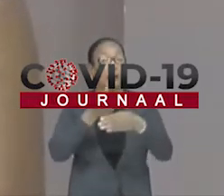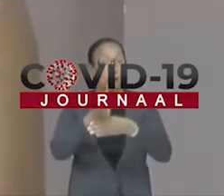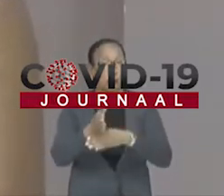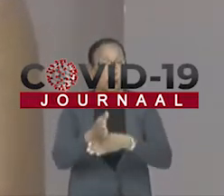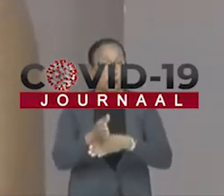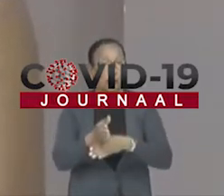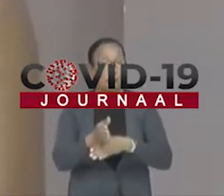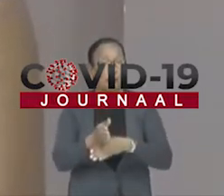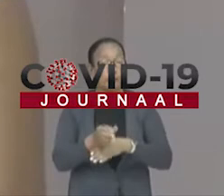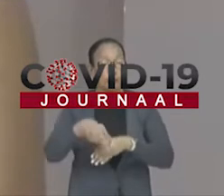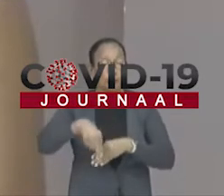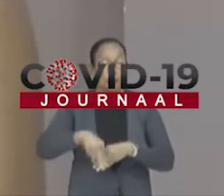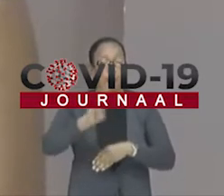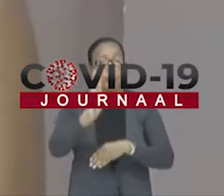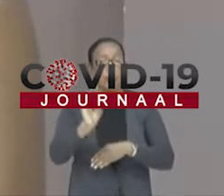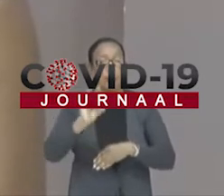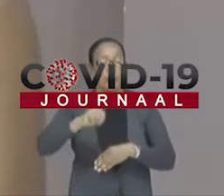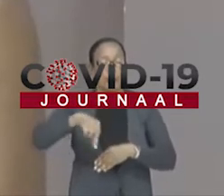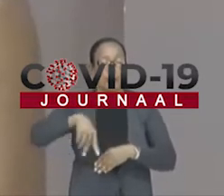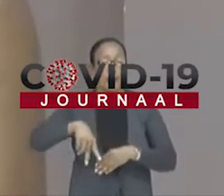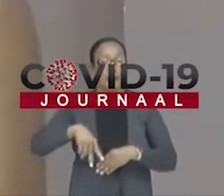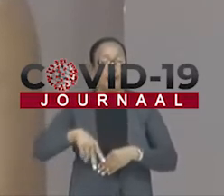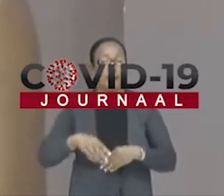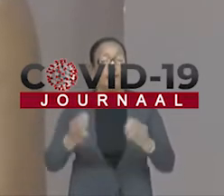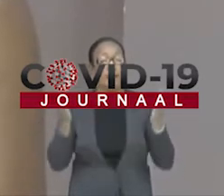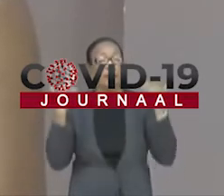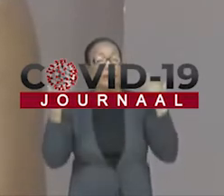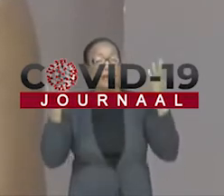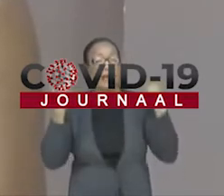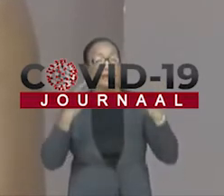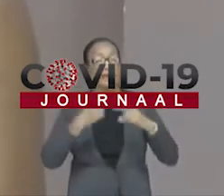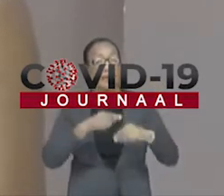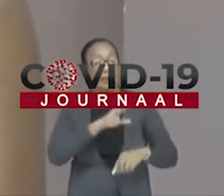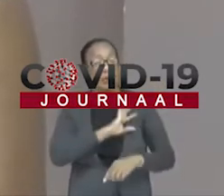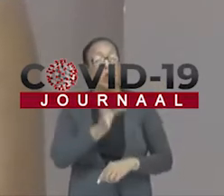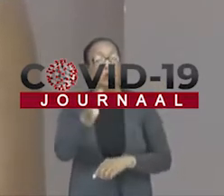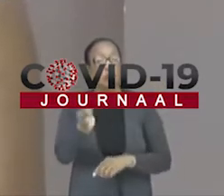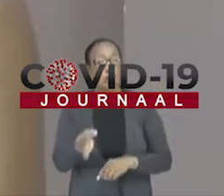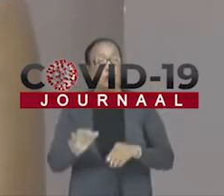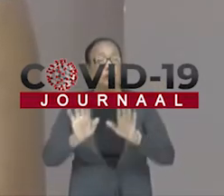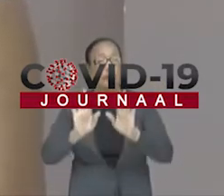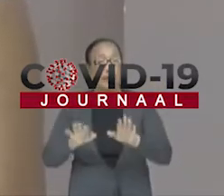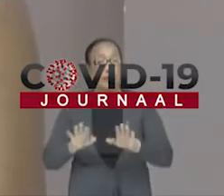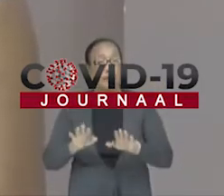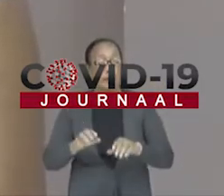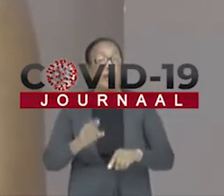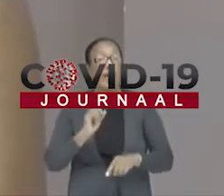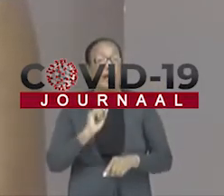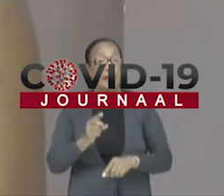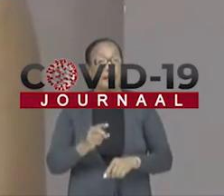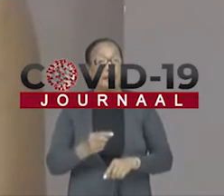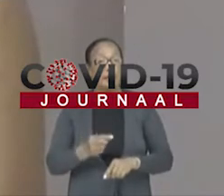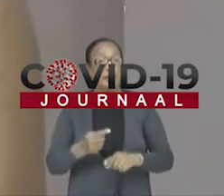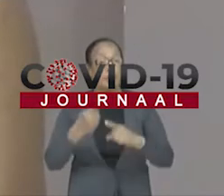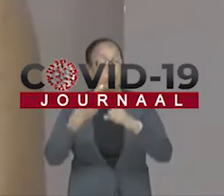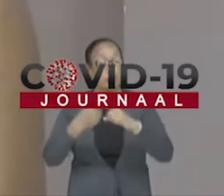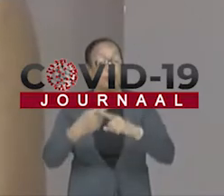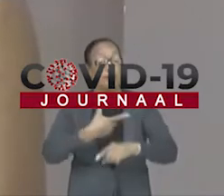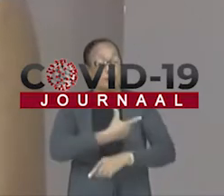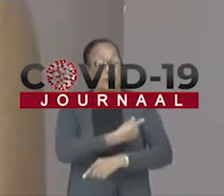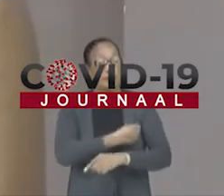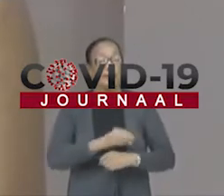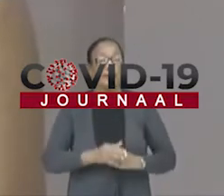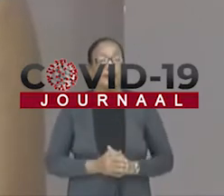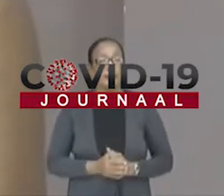Mohana, voldoende ventilatie en uiteraard thuisblijven als men positief is getest. Het komt nog te